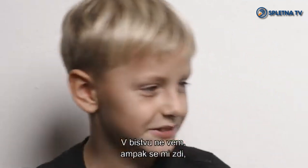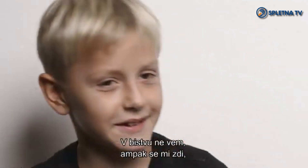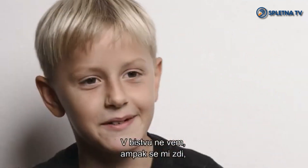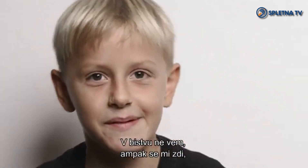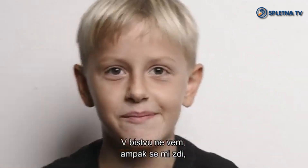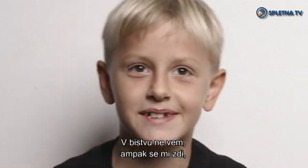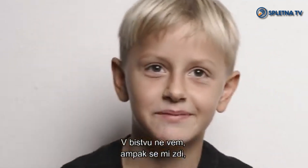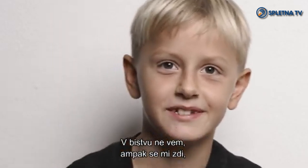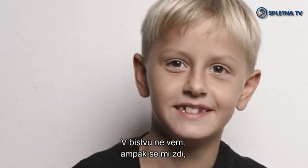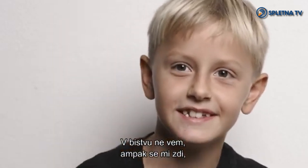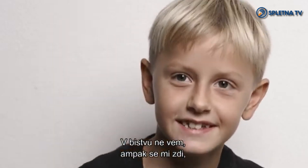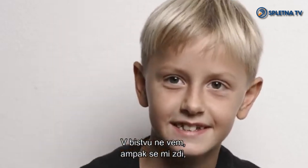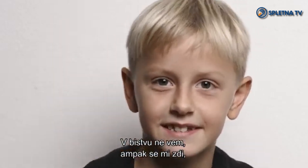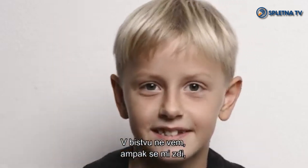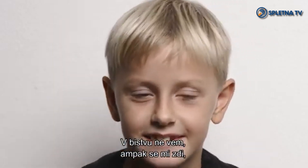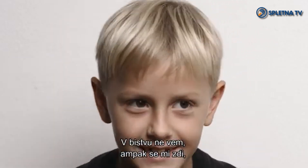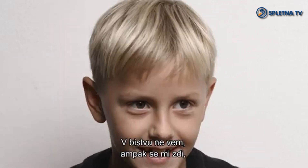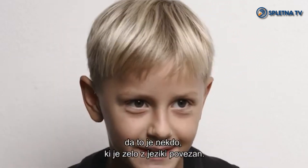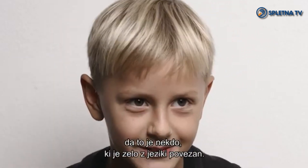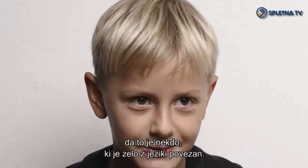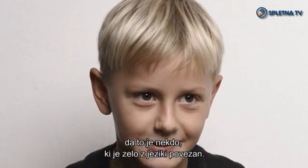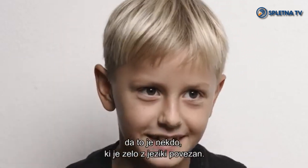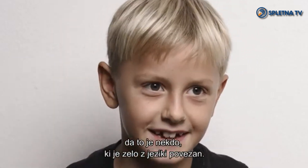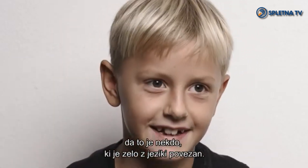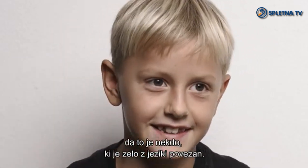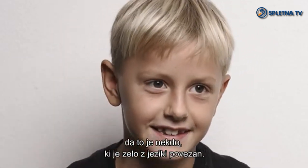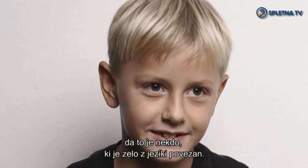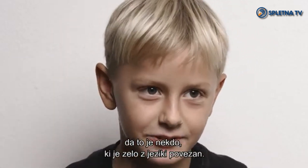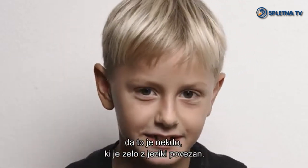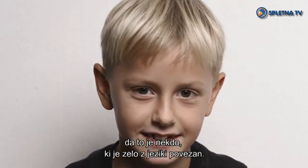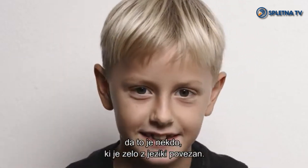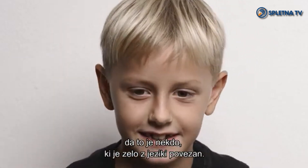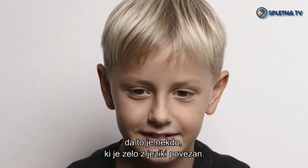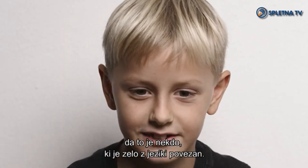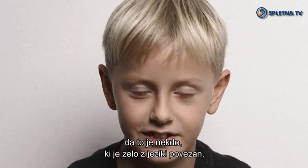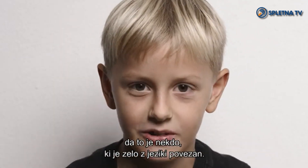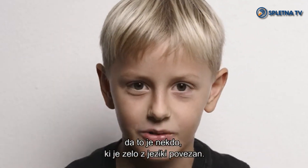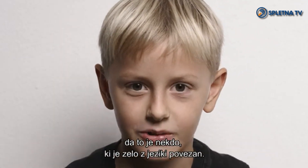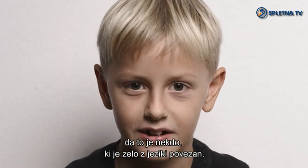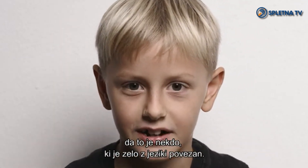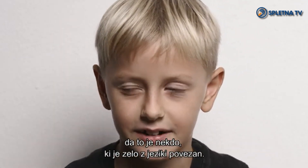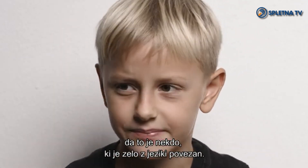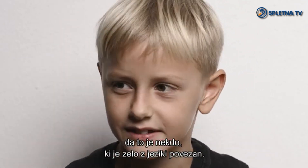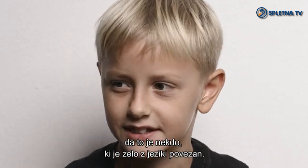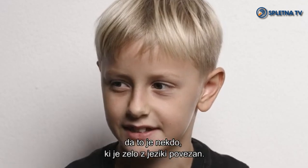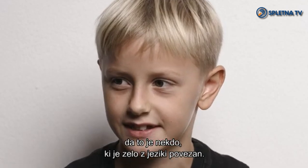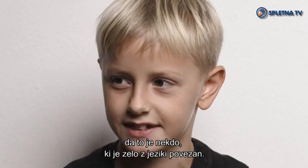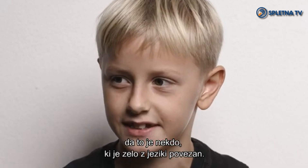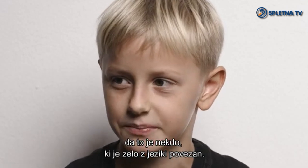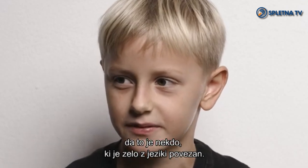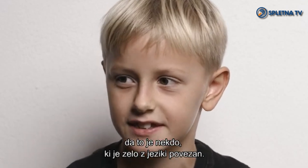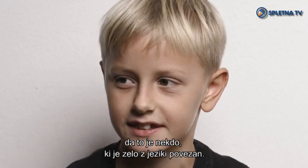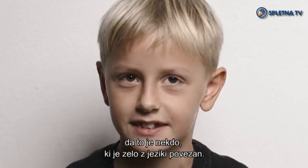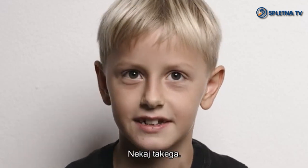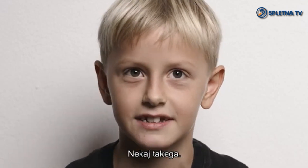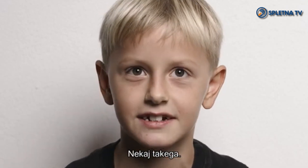V bistvu ne vem, ampak se mi zdi, da to je nekdo, ki je zelo z